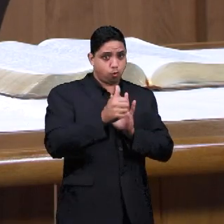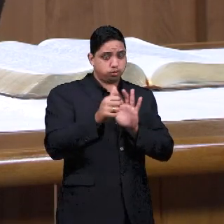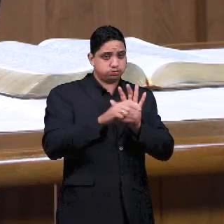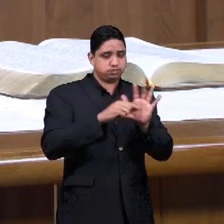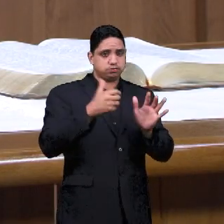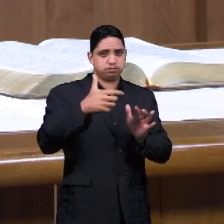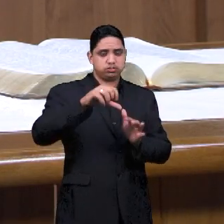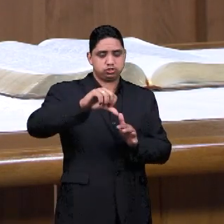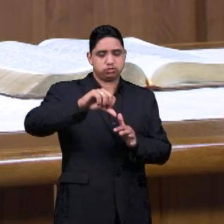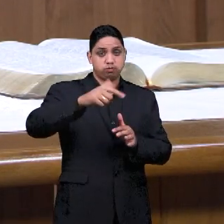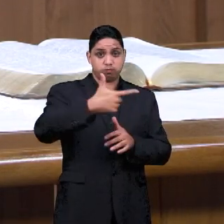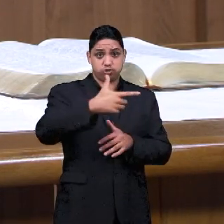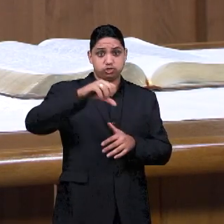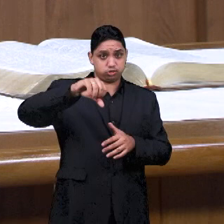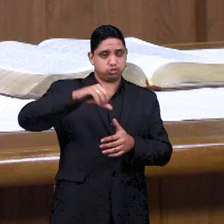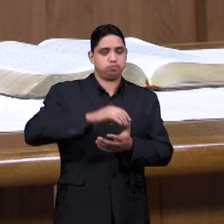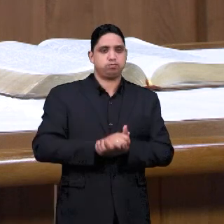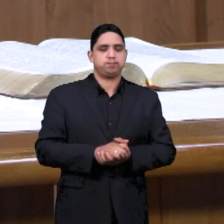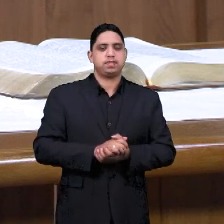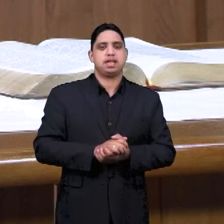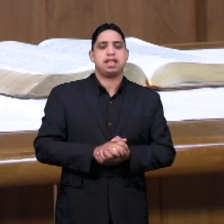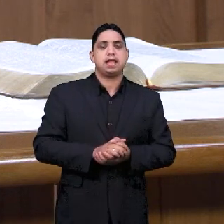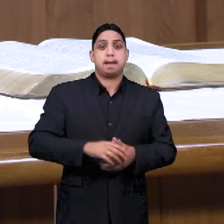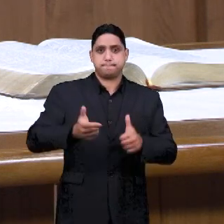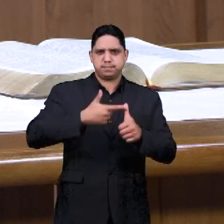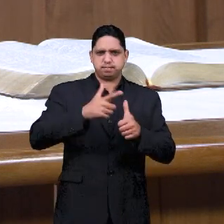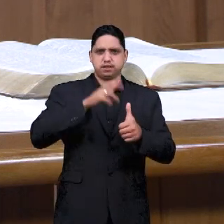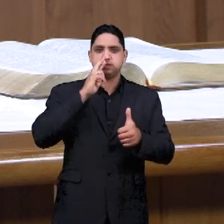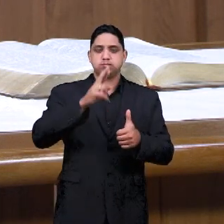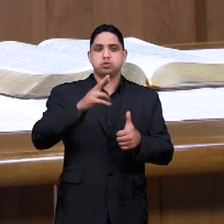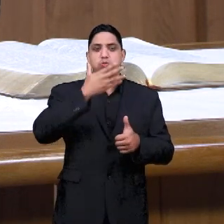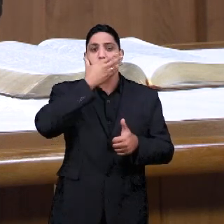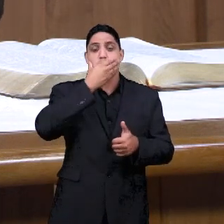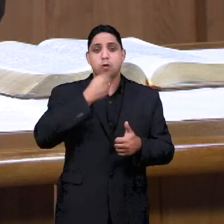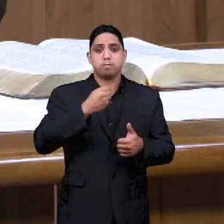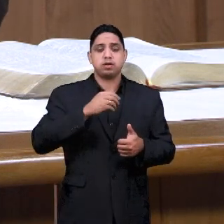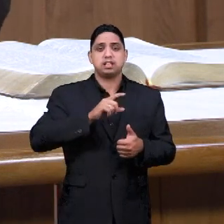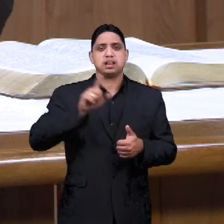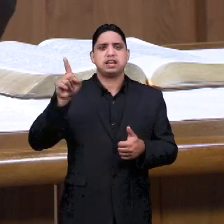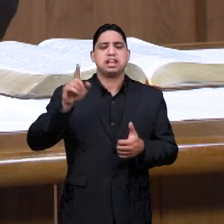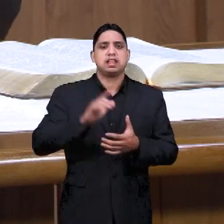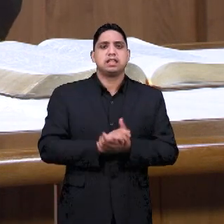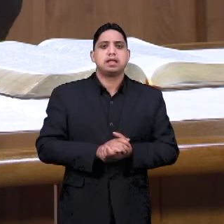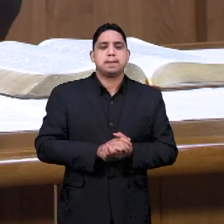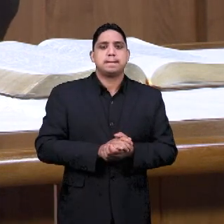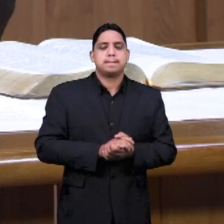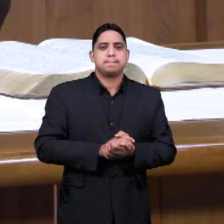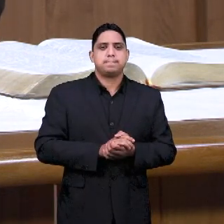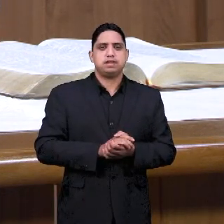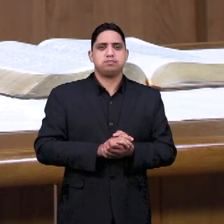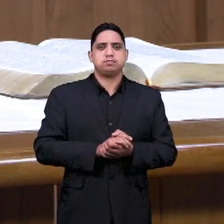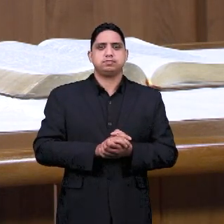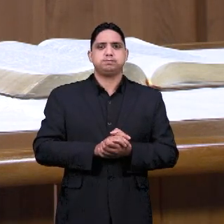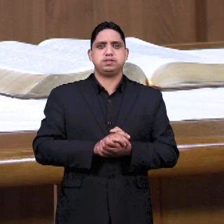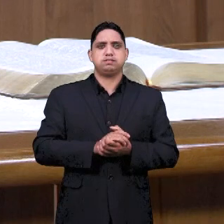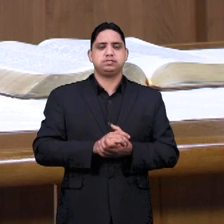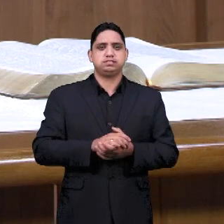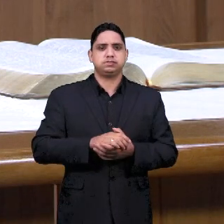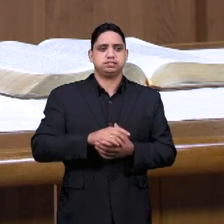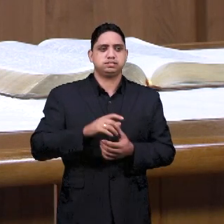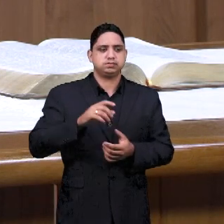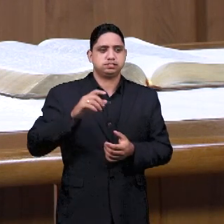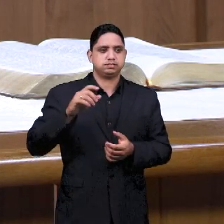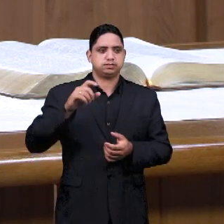réponse, c'est d'abord notre frère de Trujillo, au Pérou. Et notre frère va donner